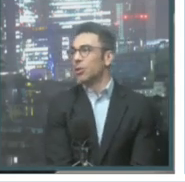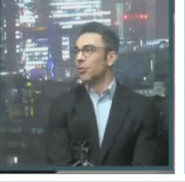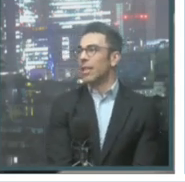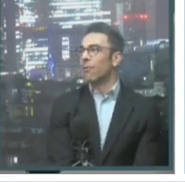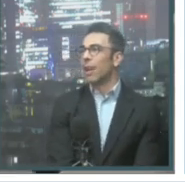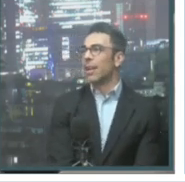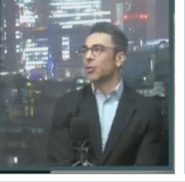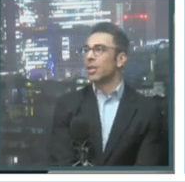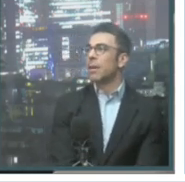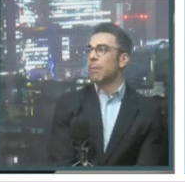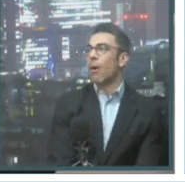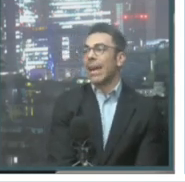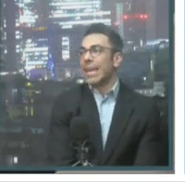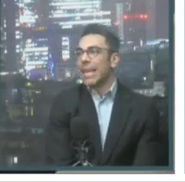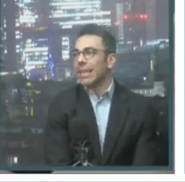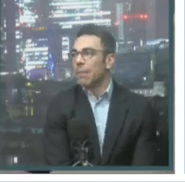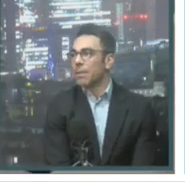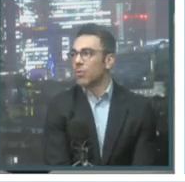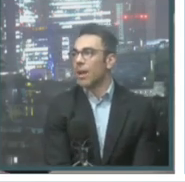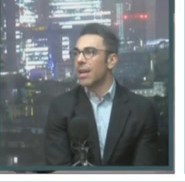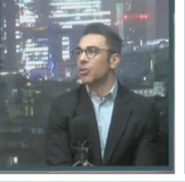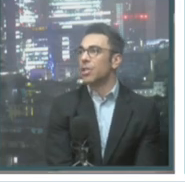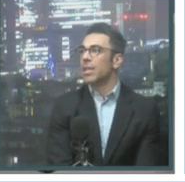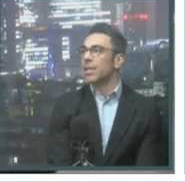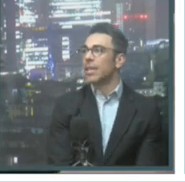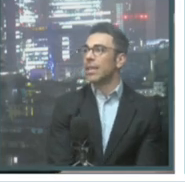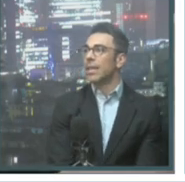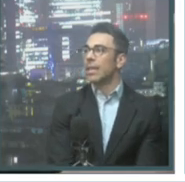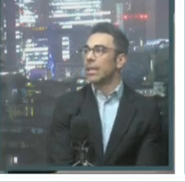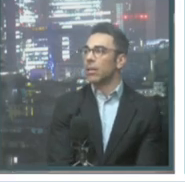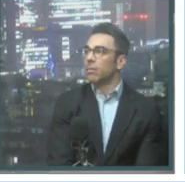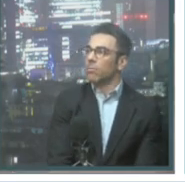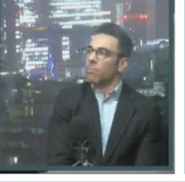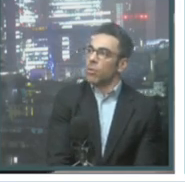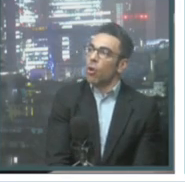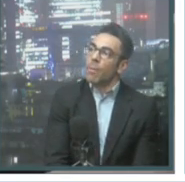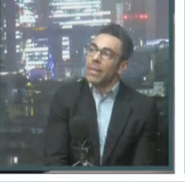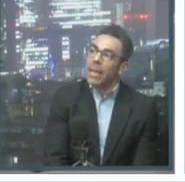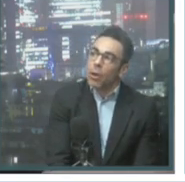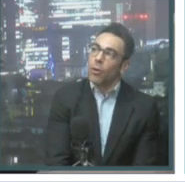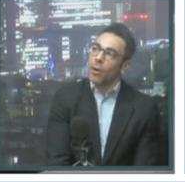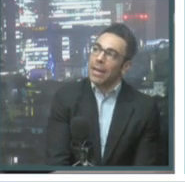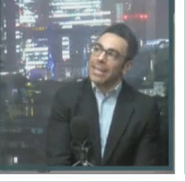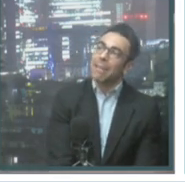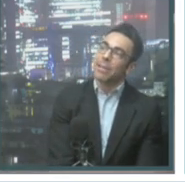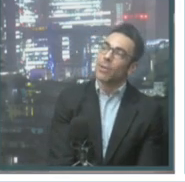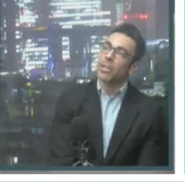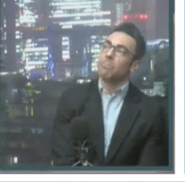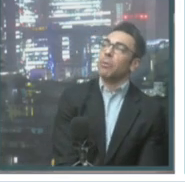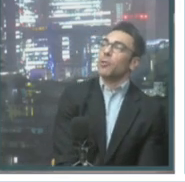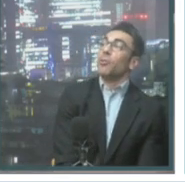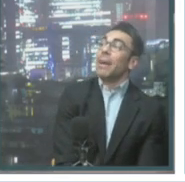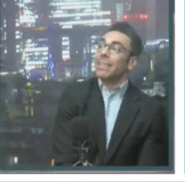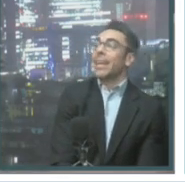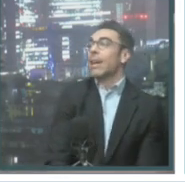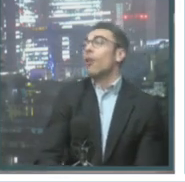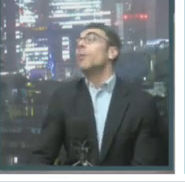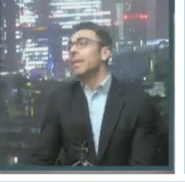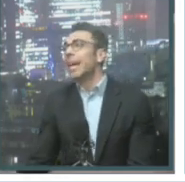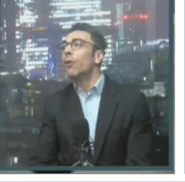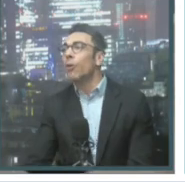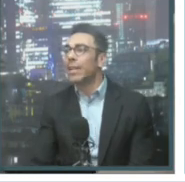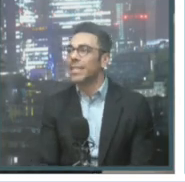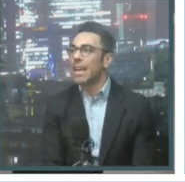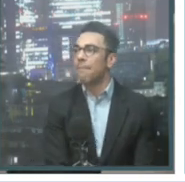quindi ho deciso di lavorarci però anche gli altri personaggi ovviamente io nei personaggi possono mettere o